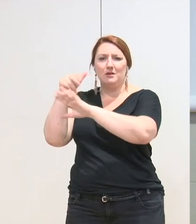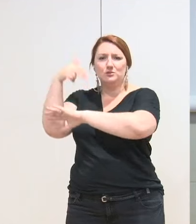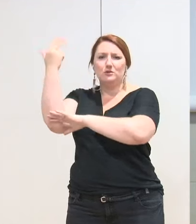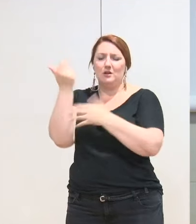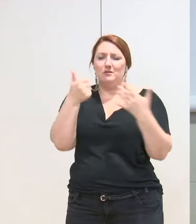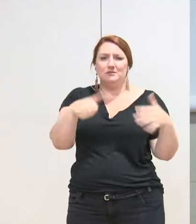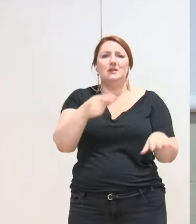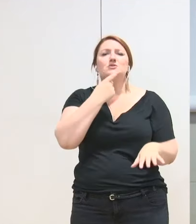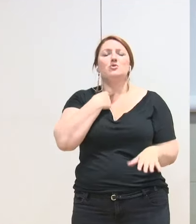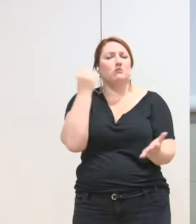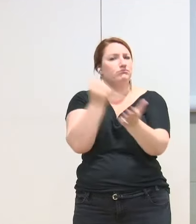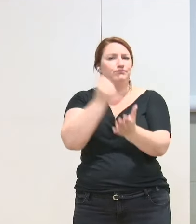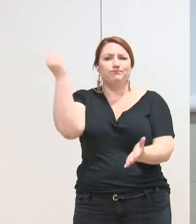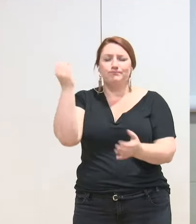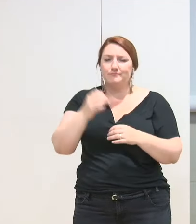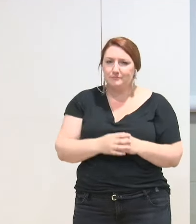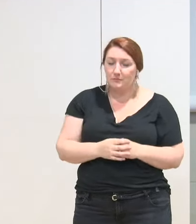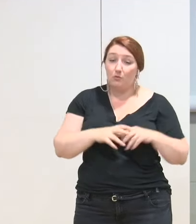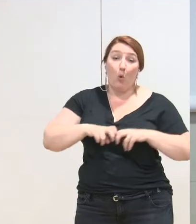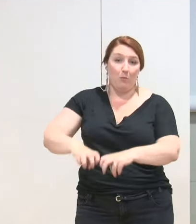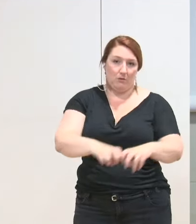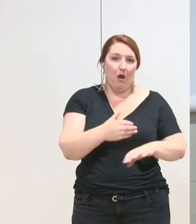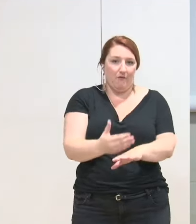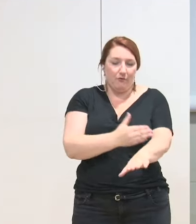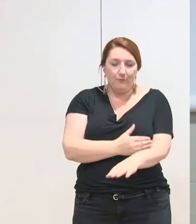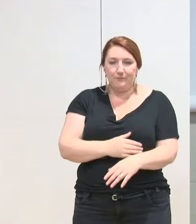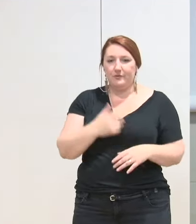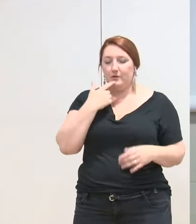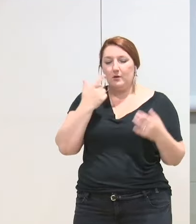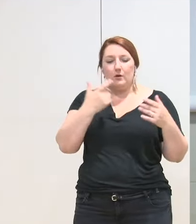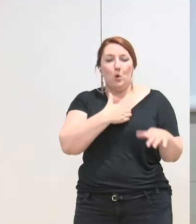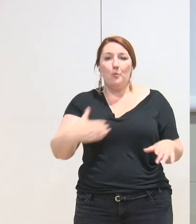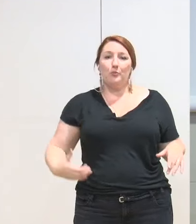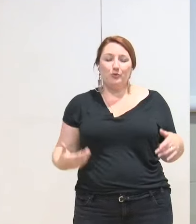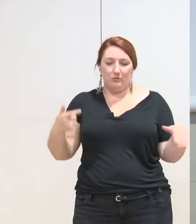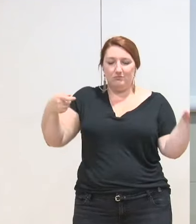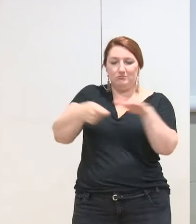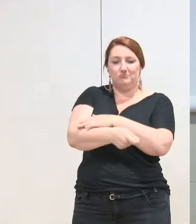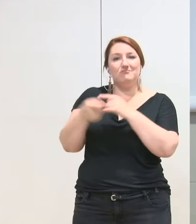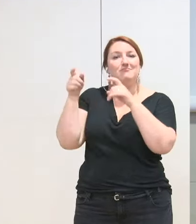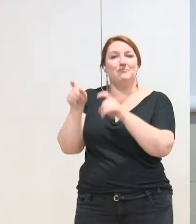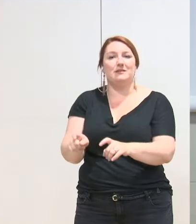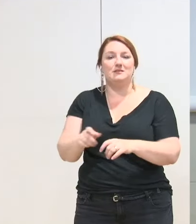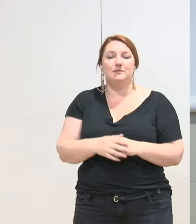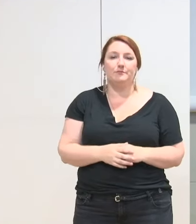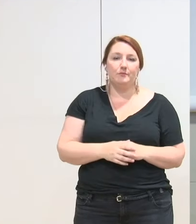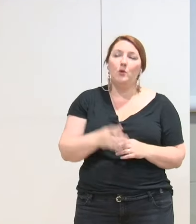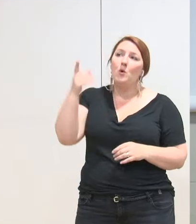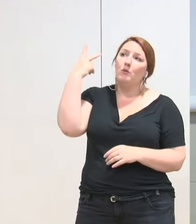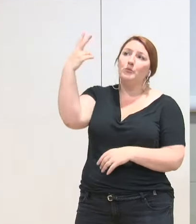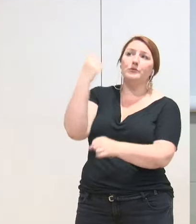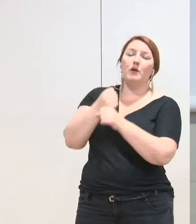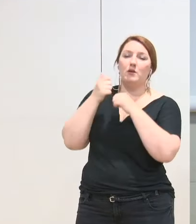commission d'enquête sur les conséquences de la baisse des concours de l'État aux communes et nous ne manquerons pas d'en suivre les